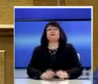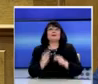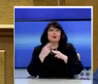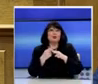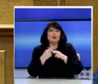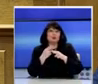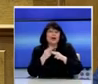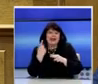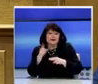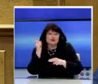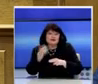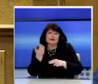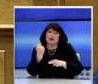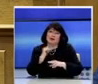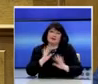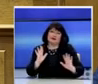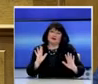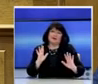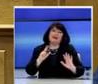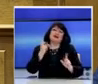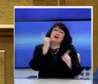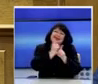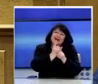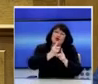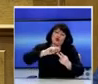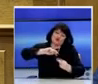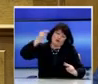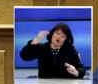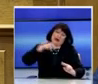αξιοπιστίας σε σχέση με τα μοριακά τεστ.